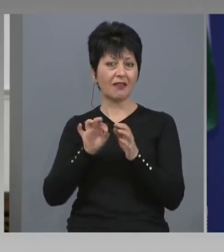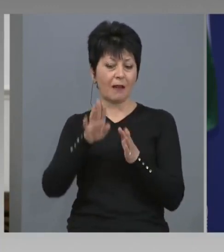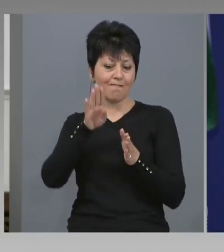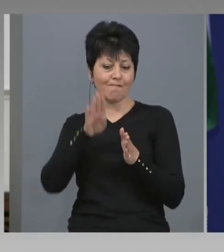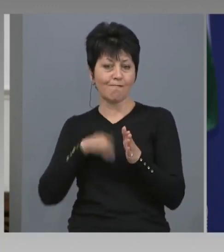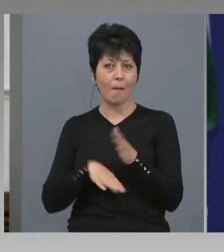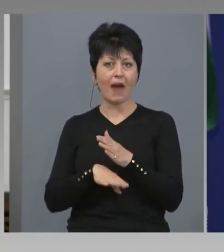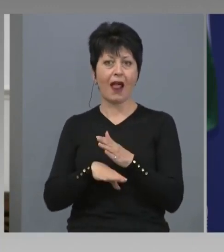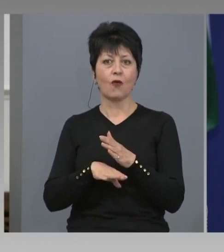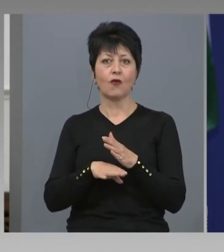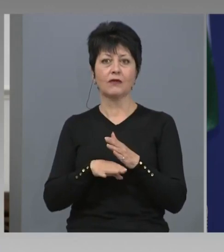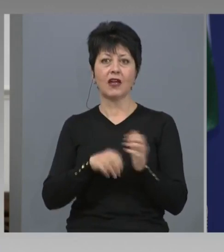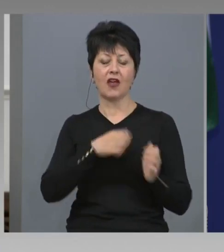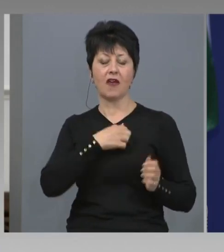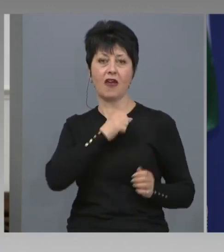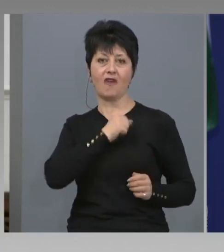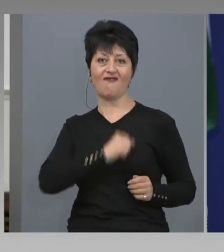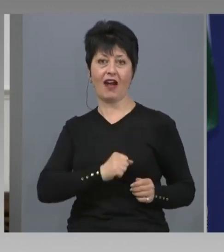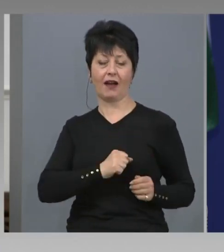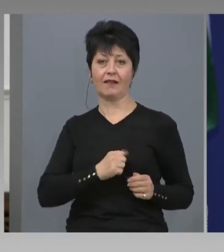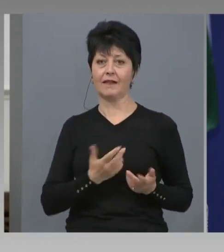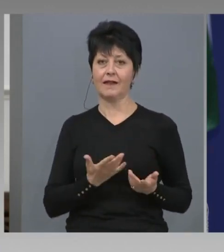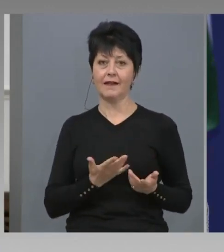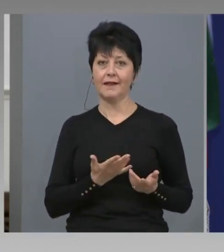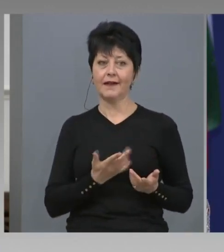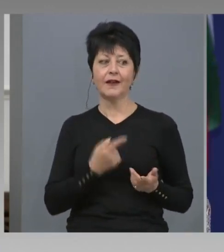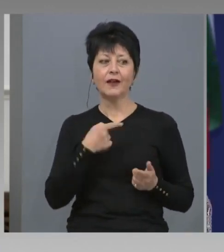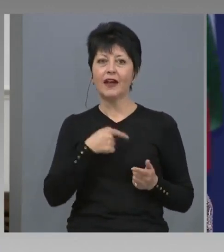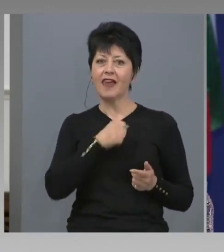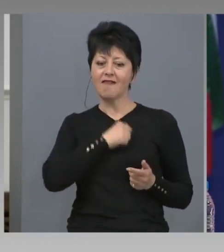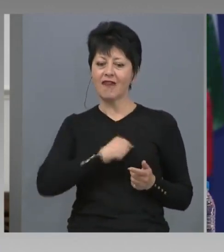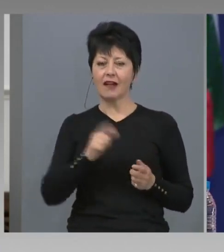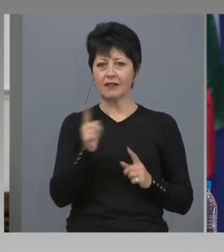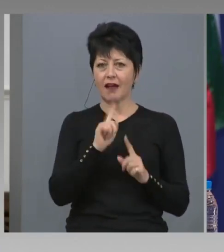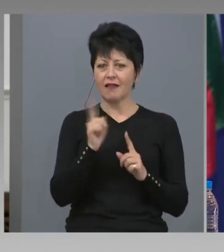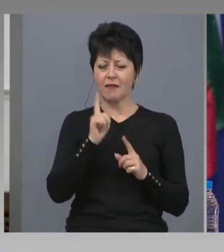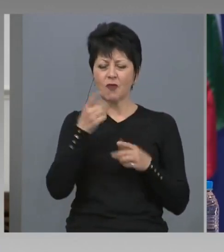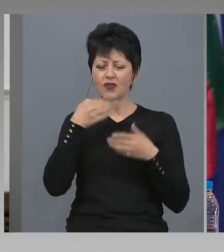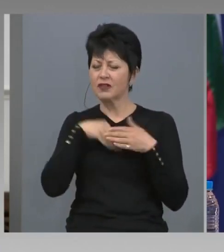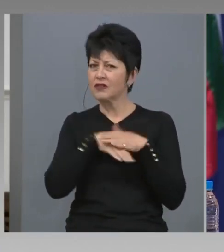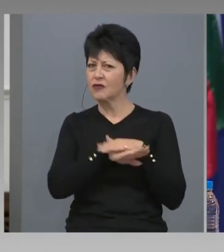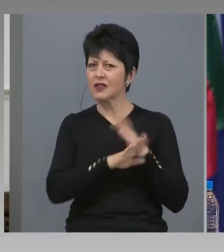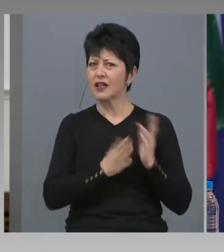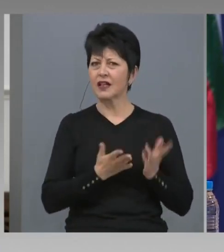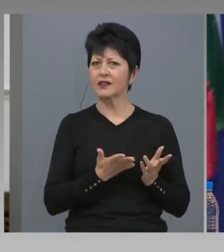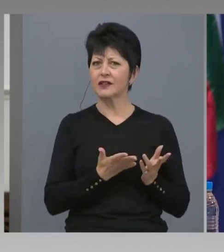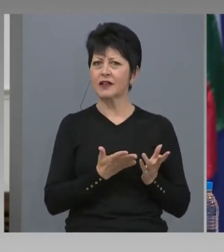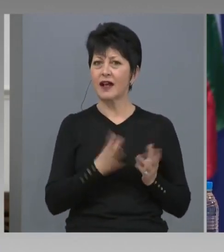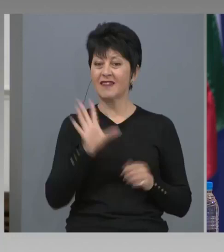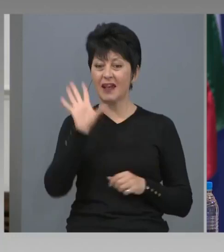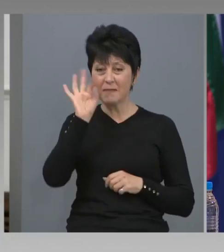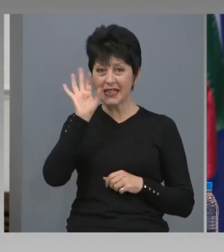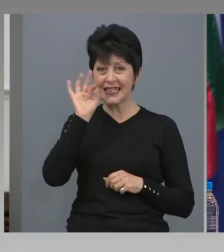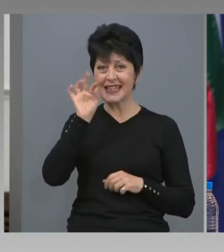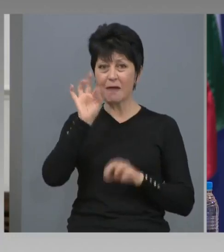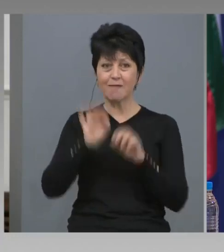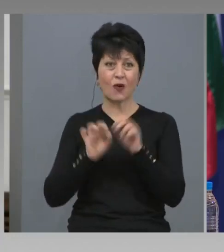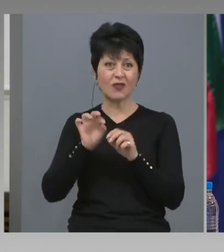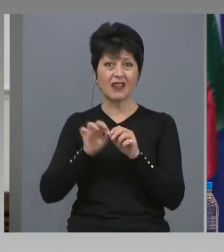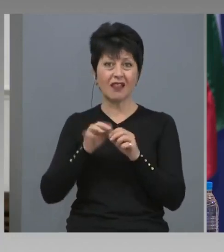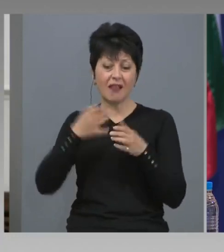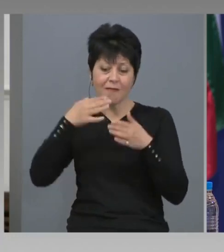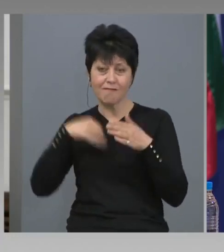Инфаркт не може да се скрие. Сещаш ли се за какво ти говоря? 50% по-малко инфаркт. А? Що